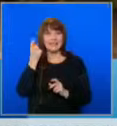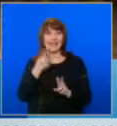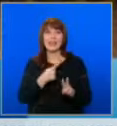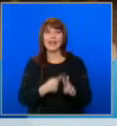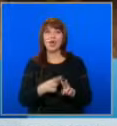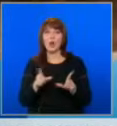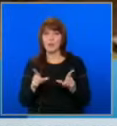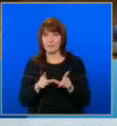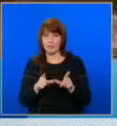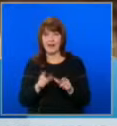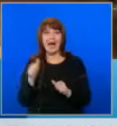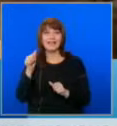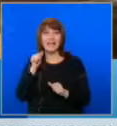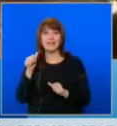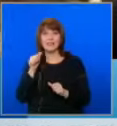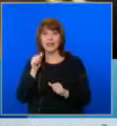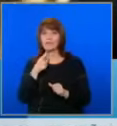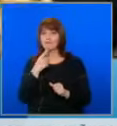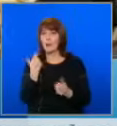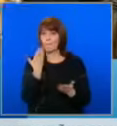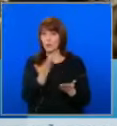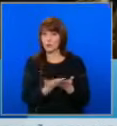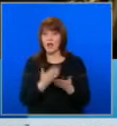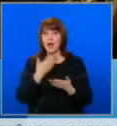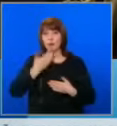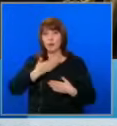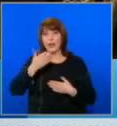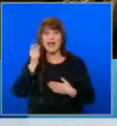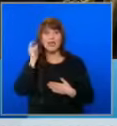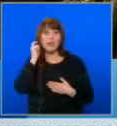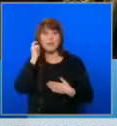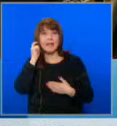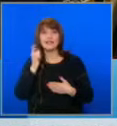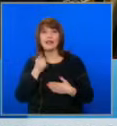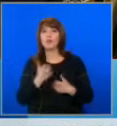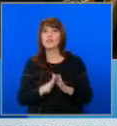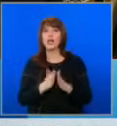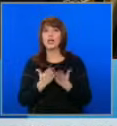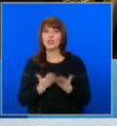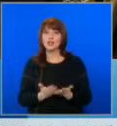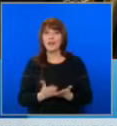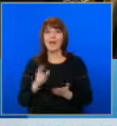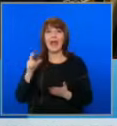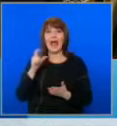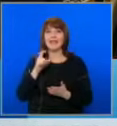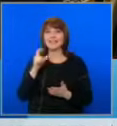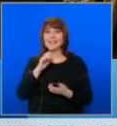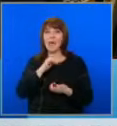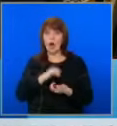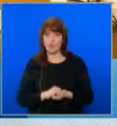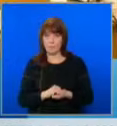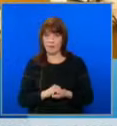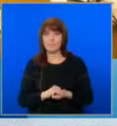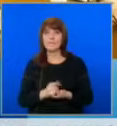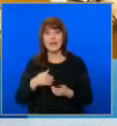никола минчев атанас атанасов му е предоставил доклада с имената на членували в сс клуба минчев заяви